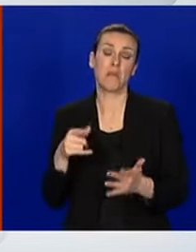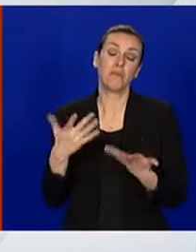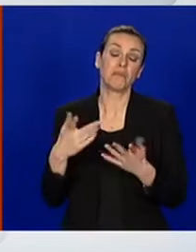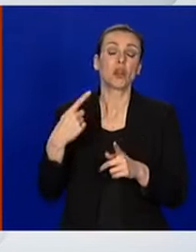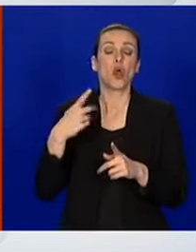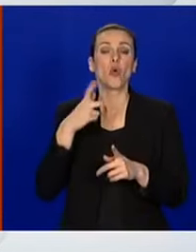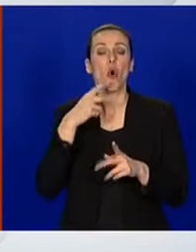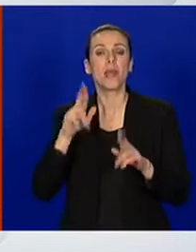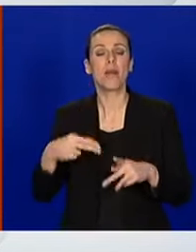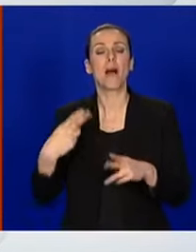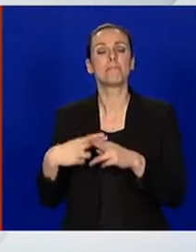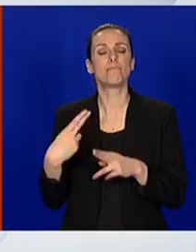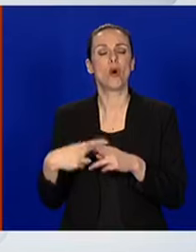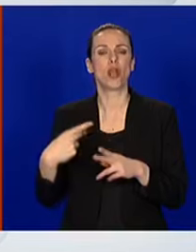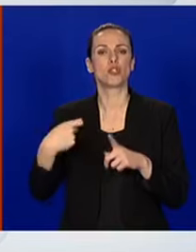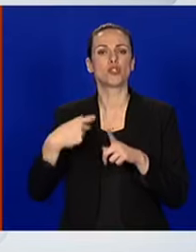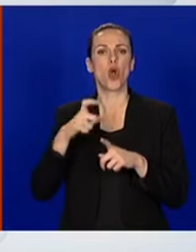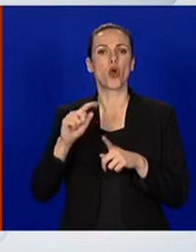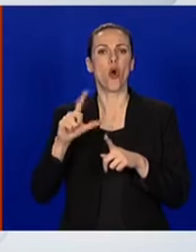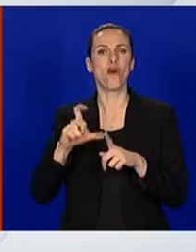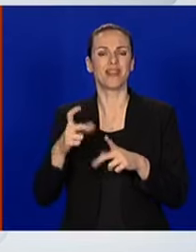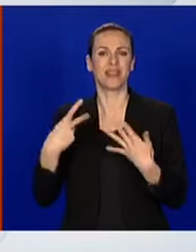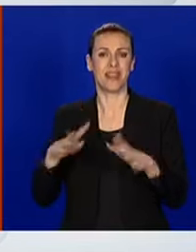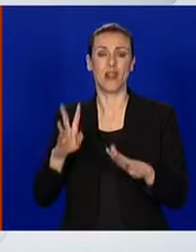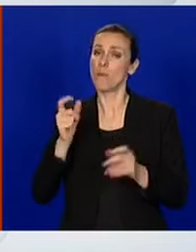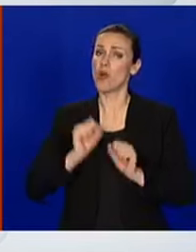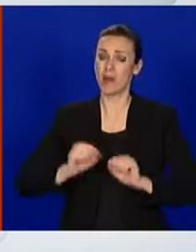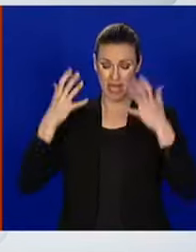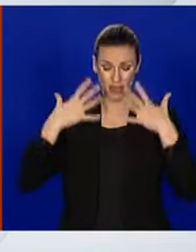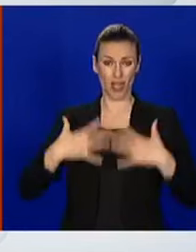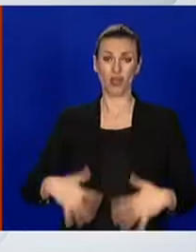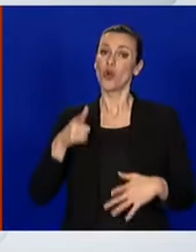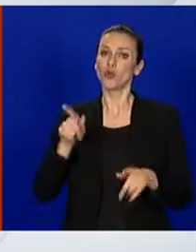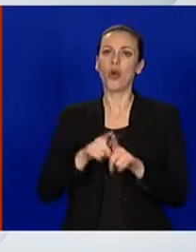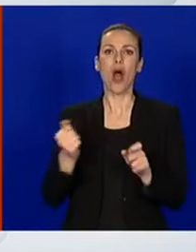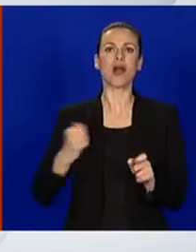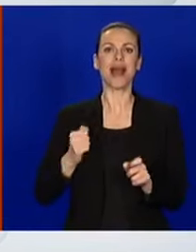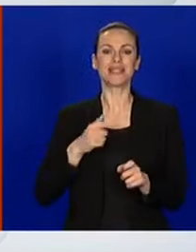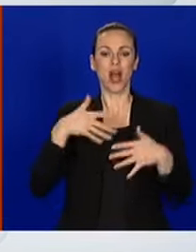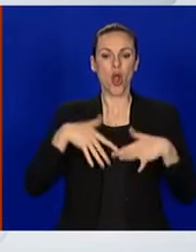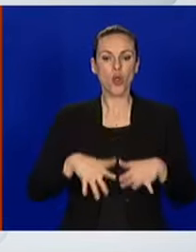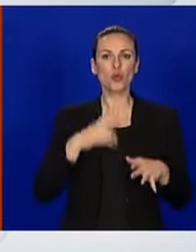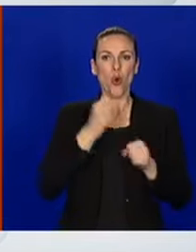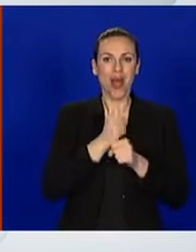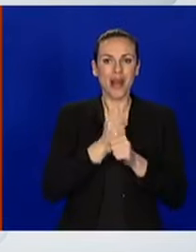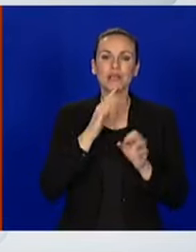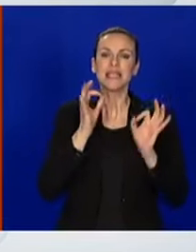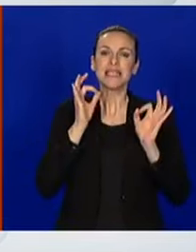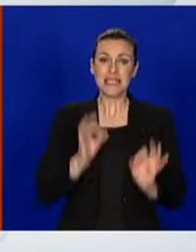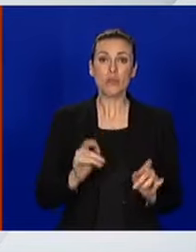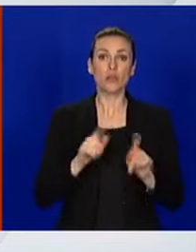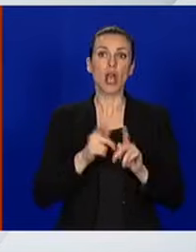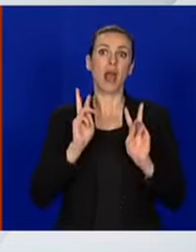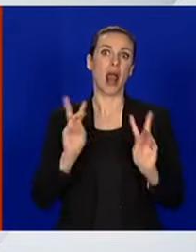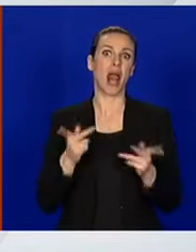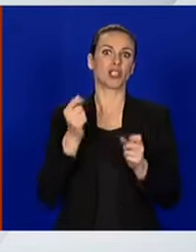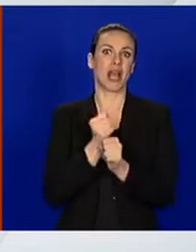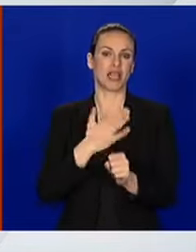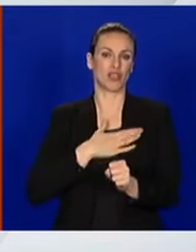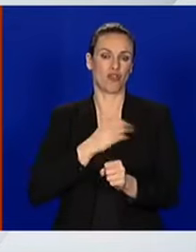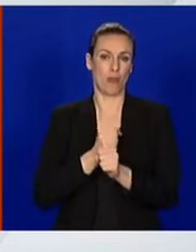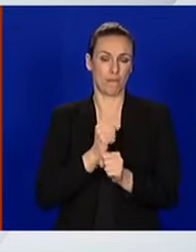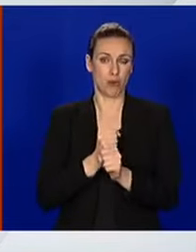pozitivnim COVID-19 bolesnicima moraju imati zaštitnu opremu i ona je garancija njihove sigurnosti i adekvatnog obavljanja posla.